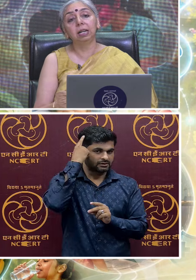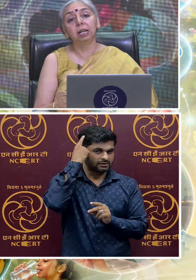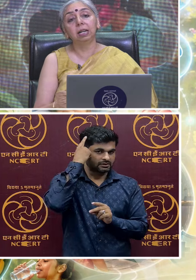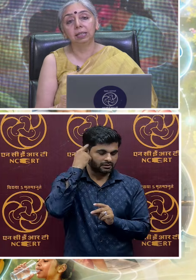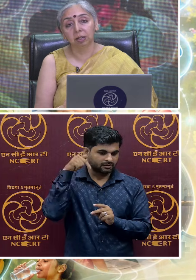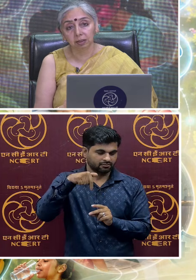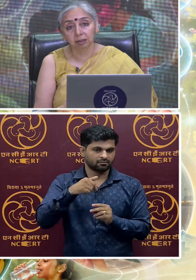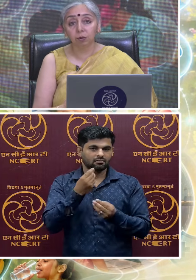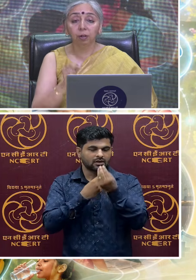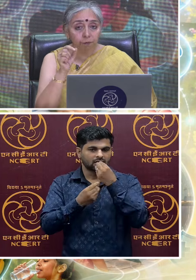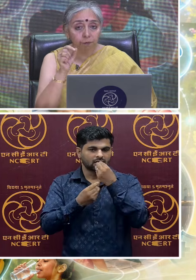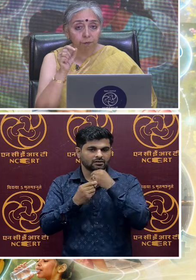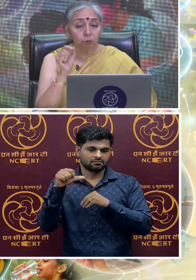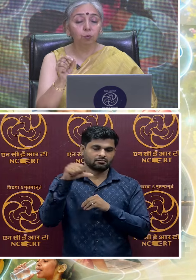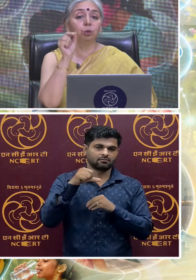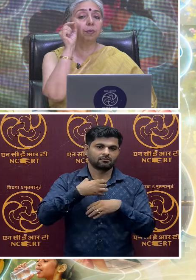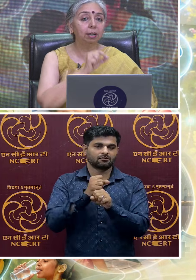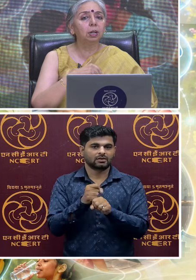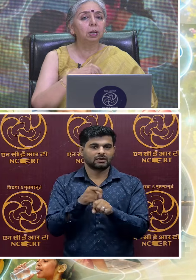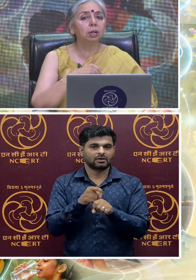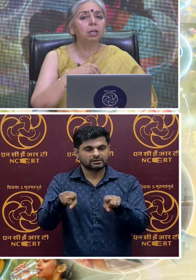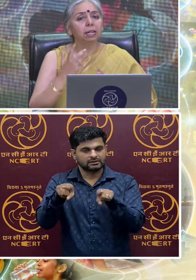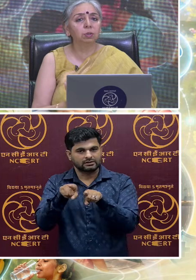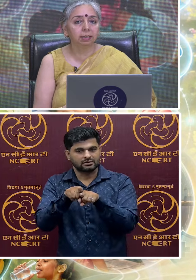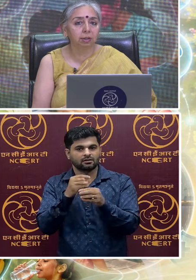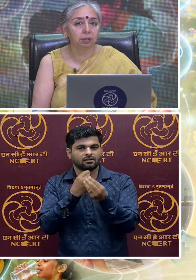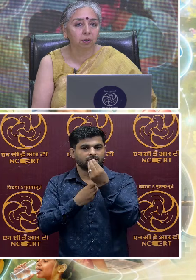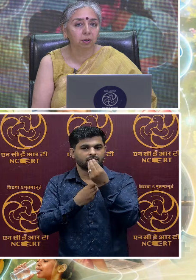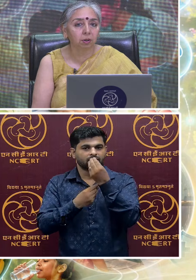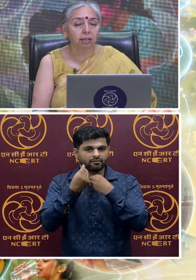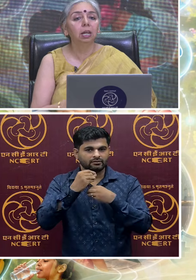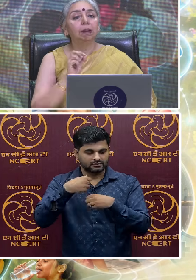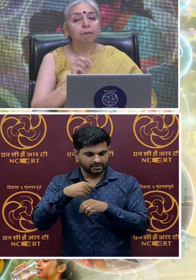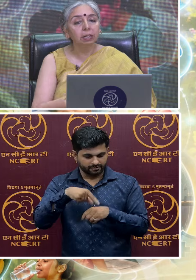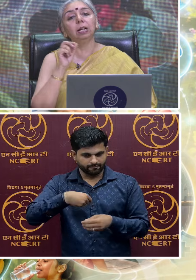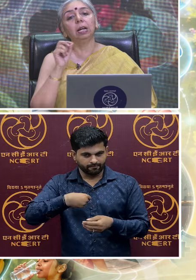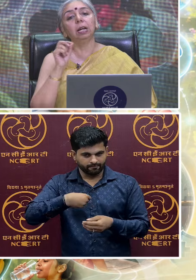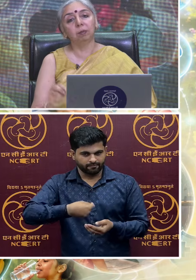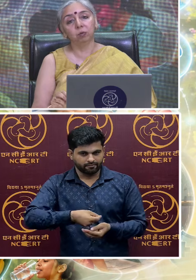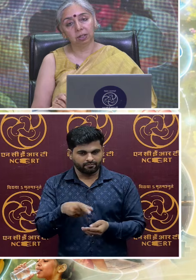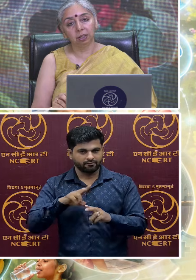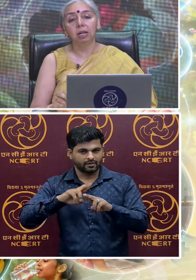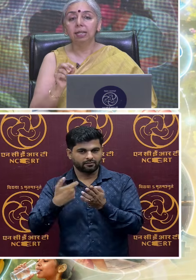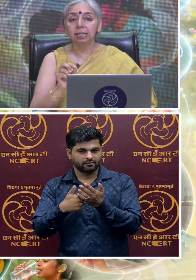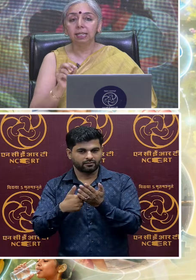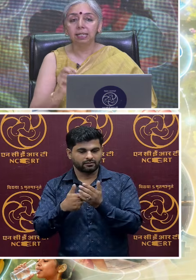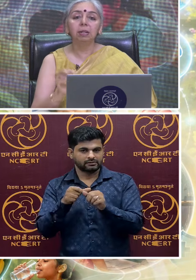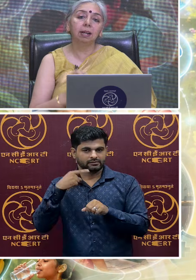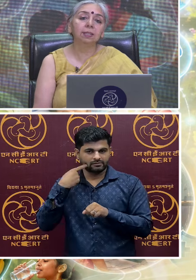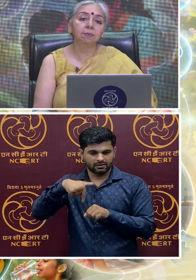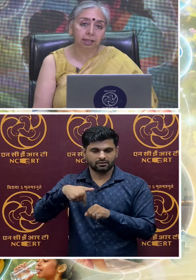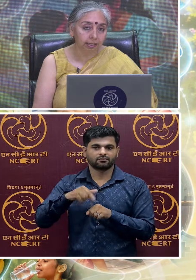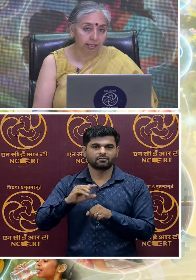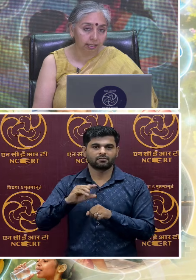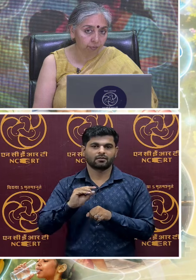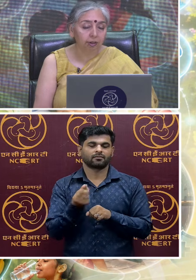को अनहेल्दी बना देता है। तो वही फूड जो फ्राइड होके ठीक हो सकता है हमारी बॉडी के लिए, वही ख़राब हो जाता है। इसमें